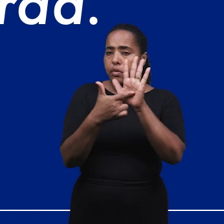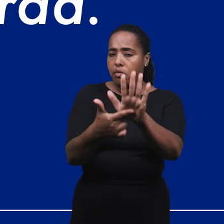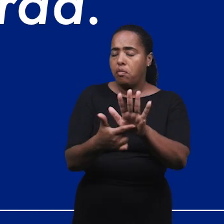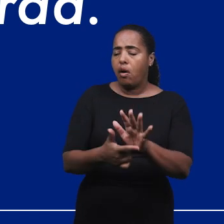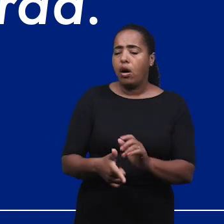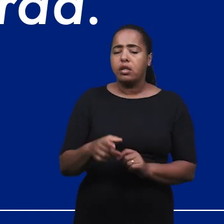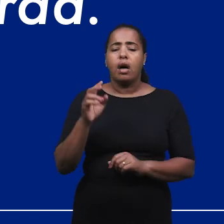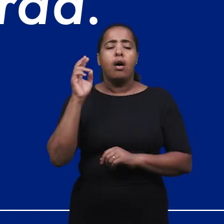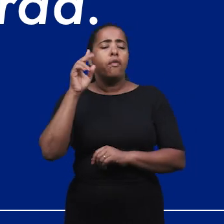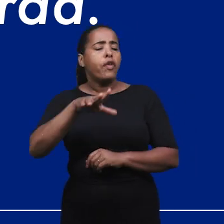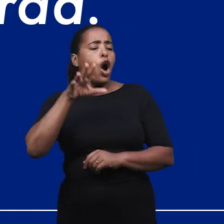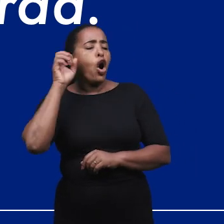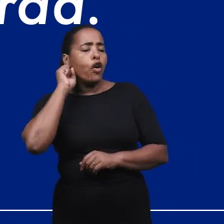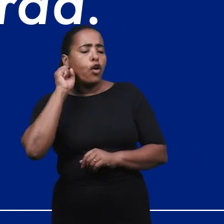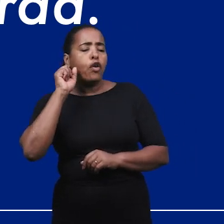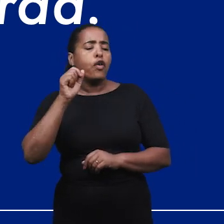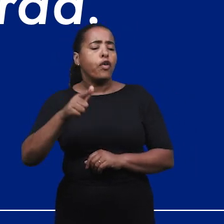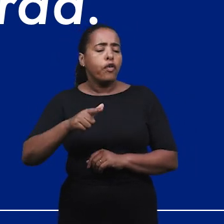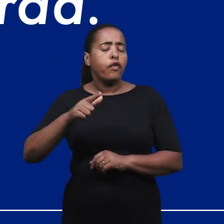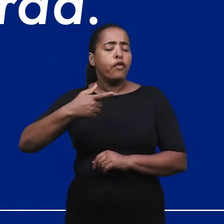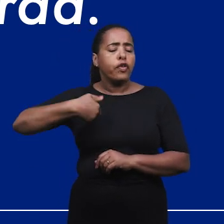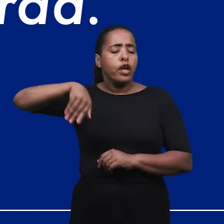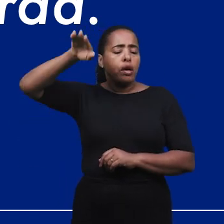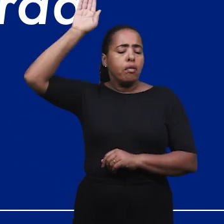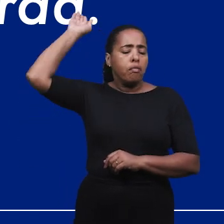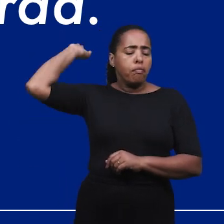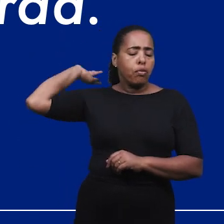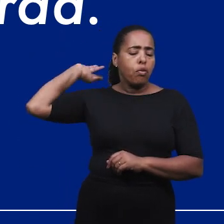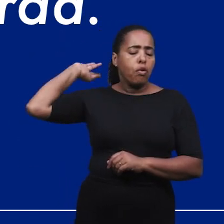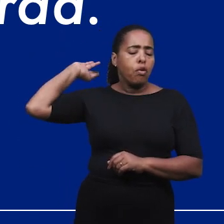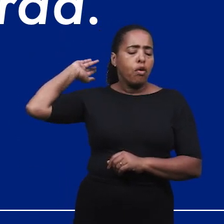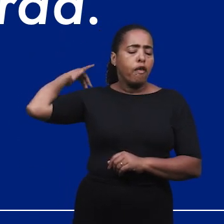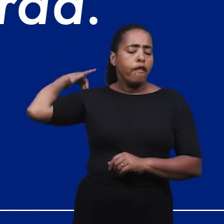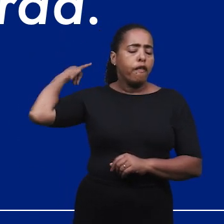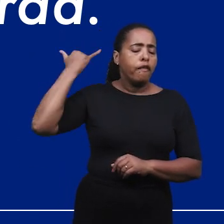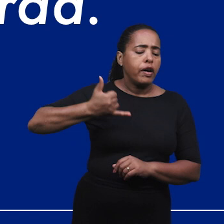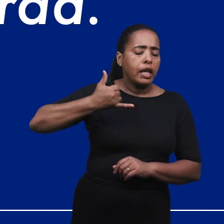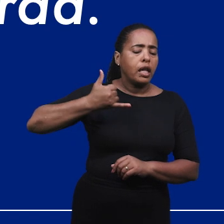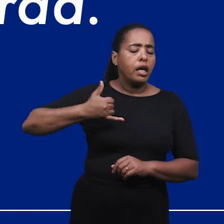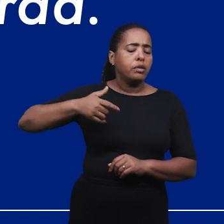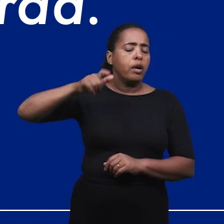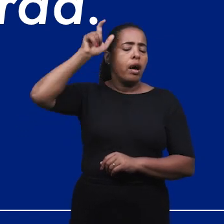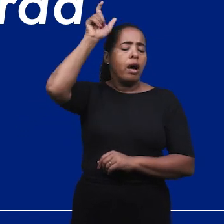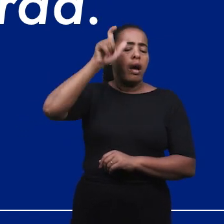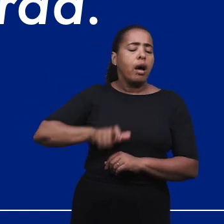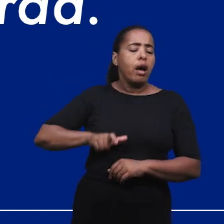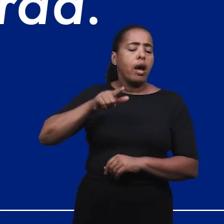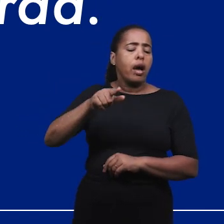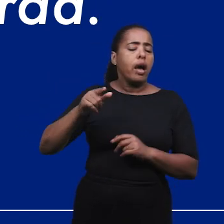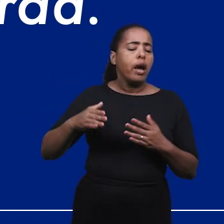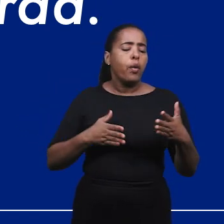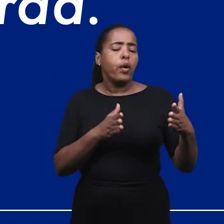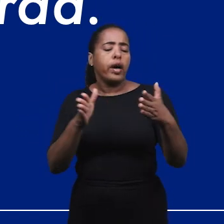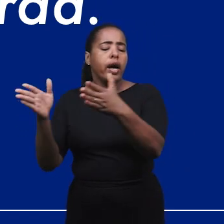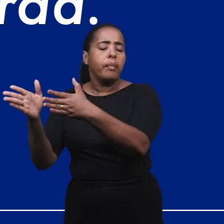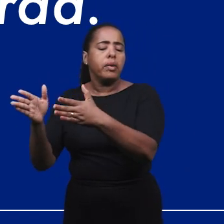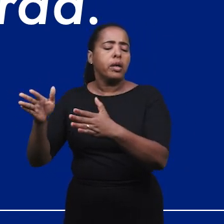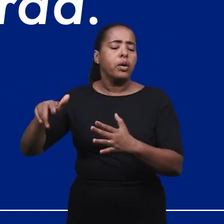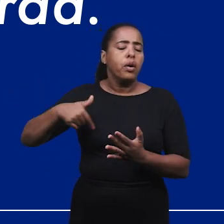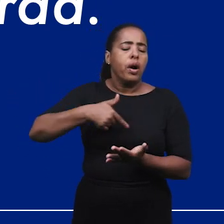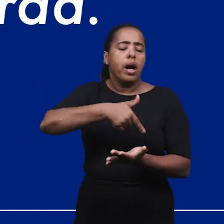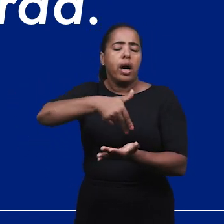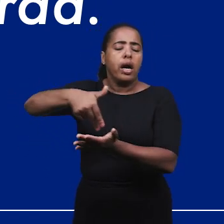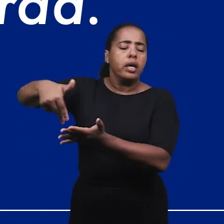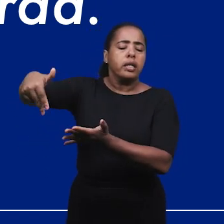parole qui est derrière toi en disant, voici le chemin, marchez en lui,